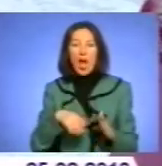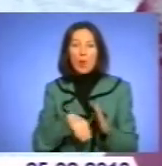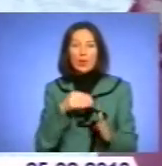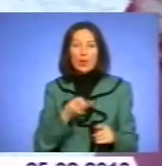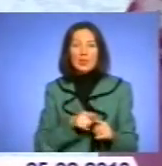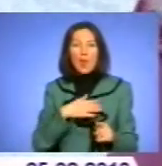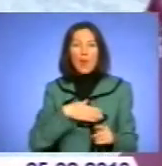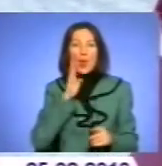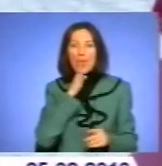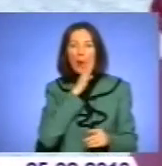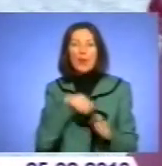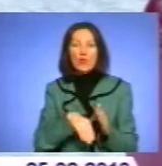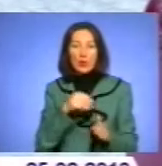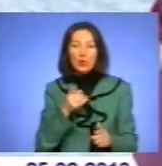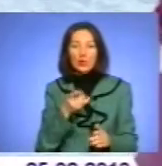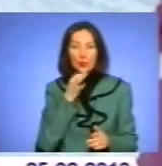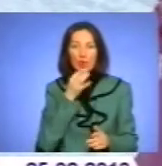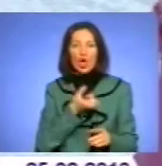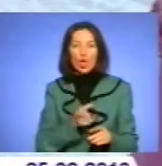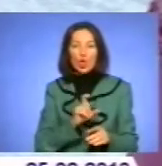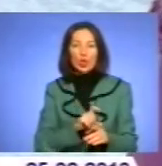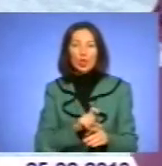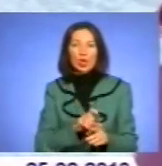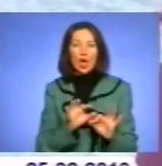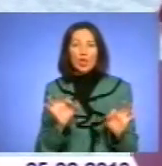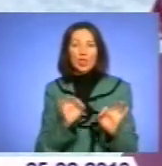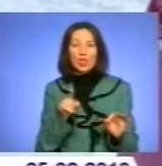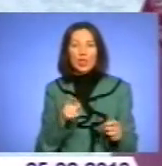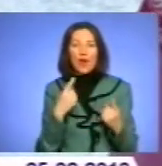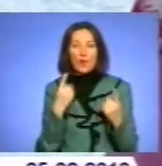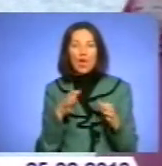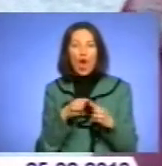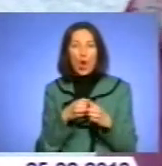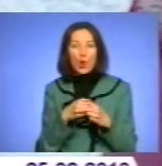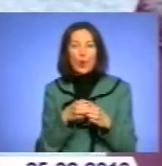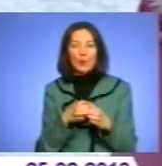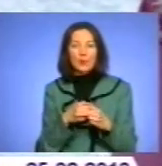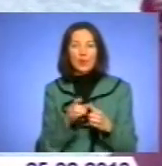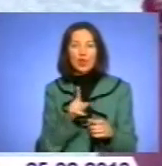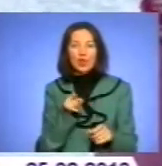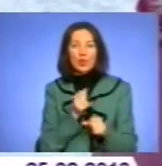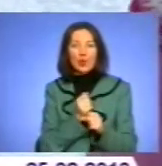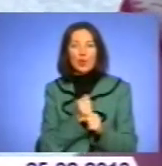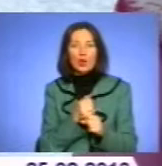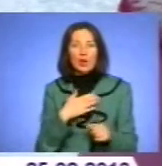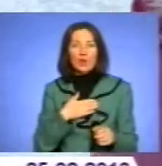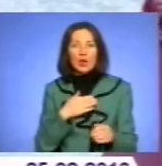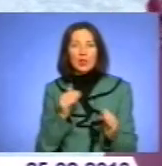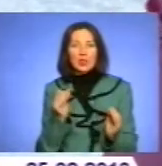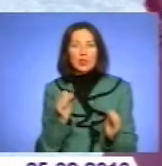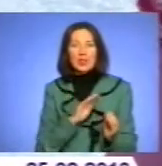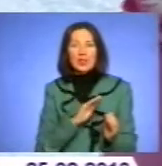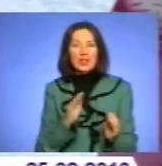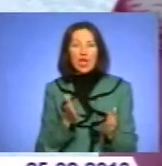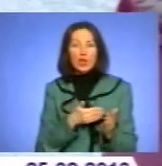обирала. А тобі подобається? Дуже. Розкажи, ти там велика група, що ти там робиш? У нас не зовсім так велика група.